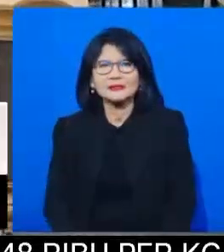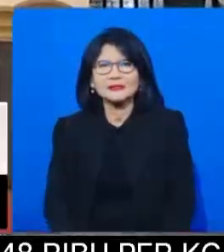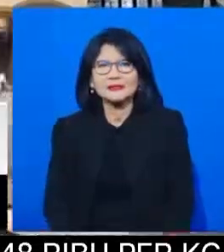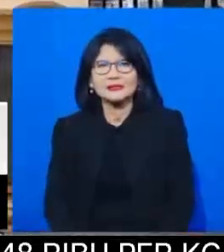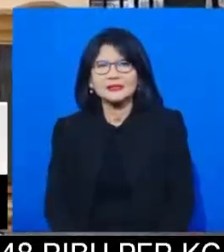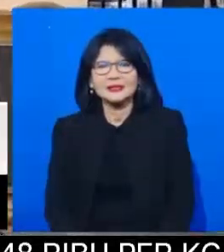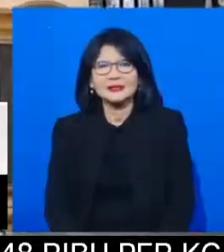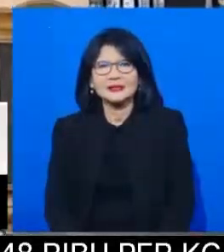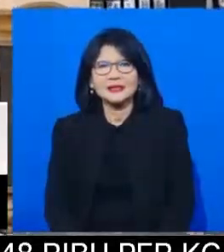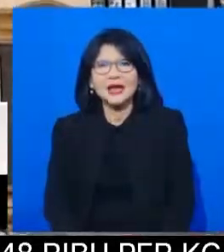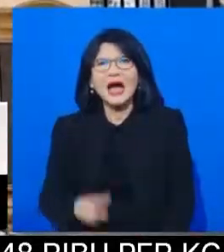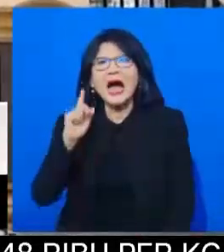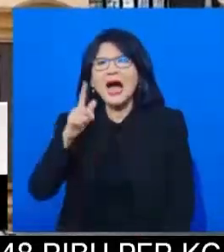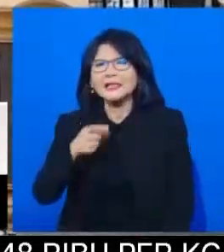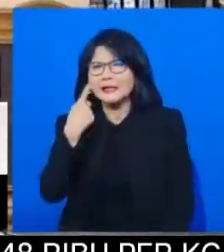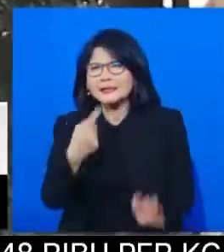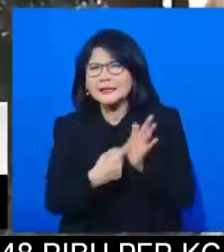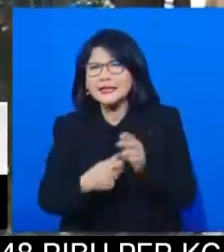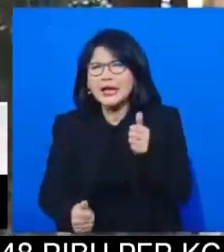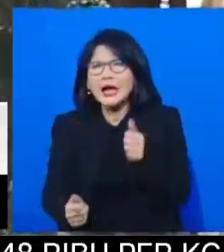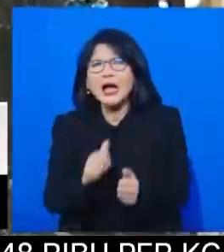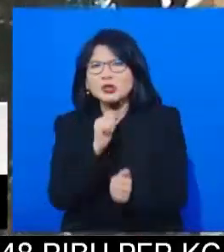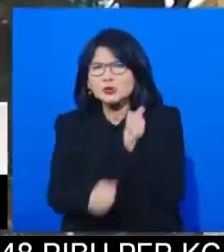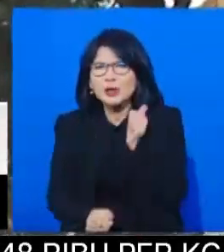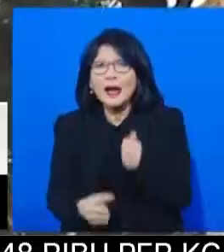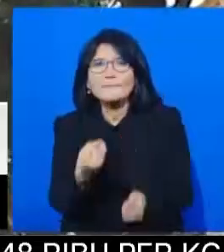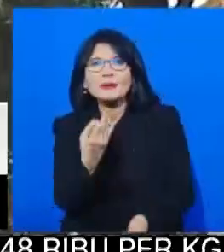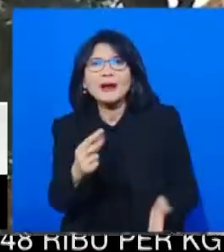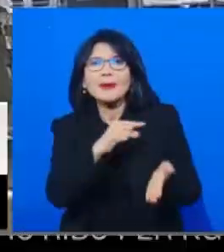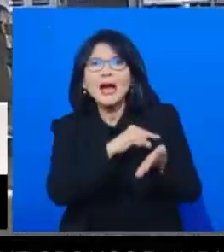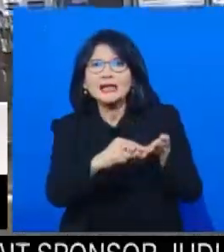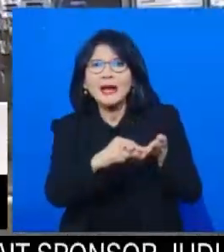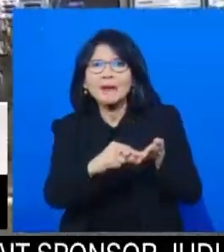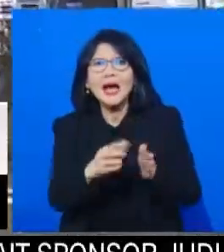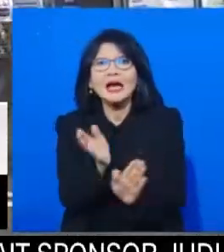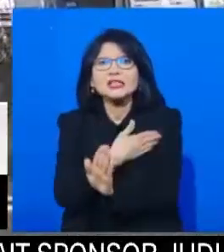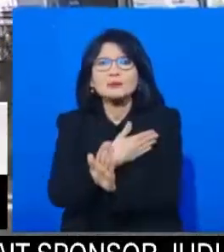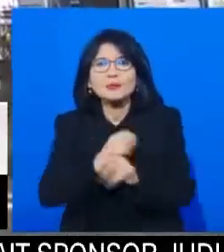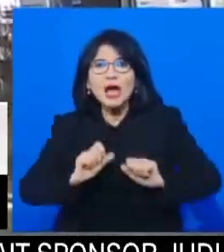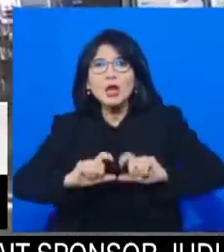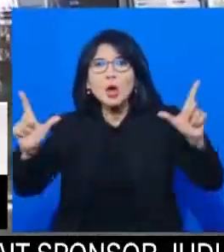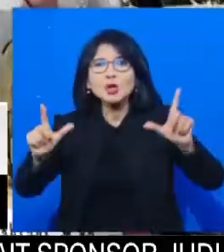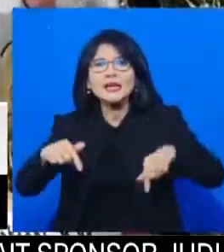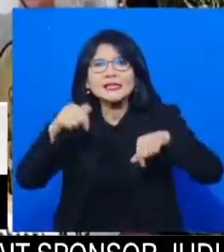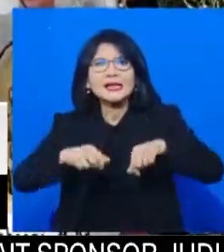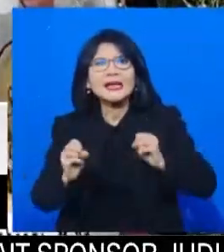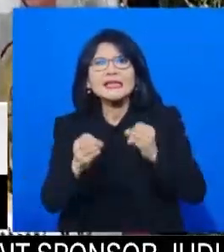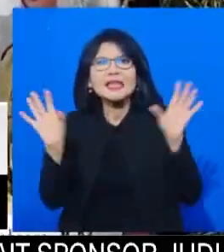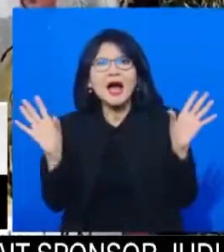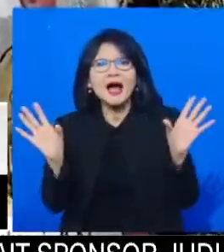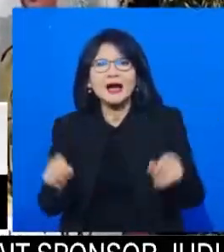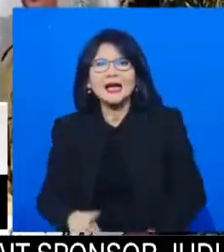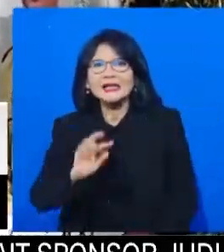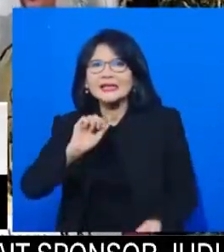Kota Tangerang diwarnai indikasi kecurangan, sebab beberapa nama calon siswa yang sebelumnya lolos verifikasi mendadak hilang,